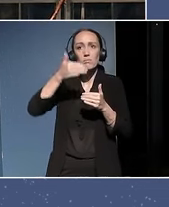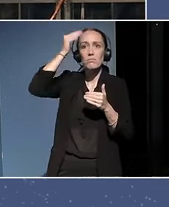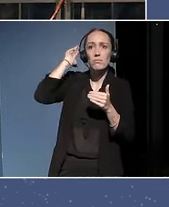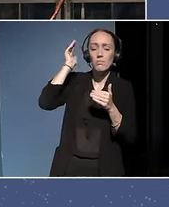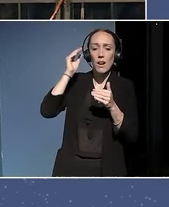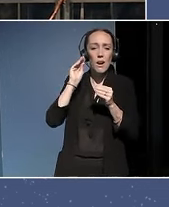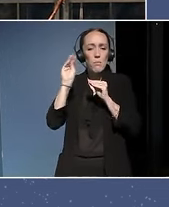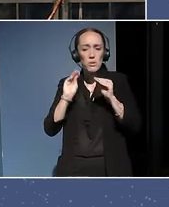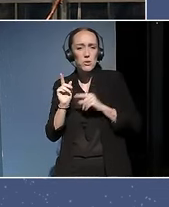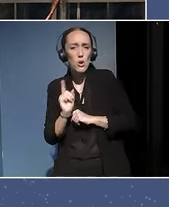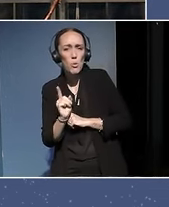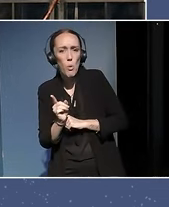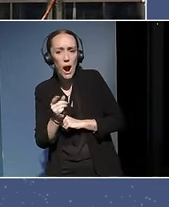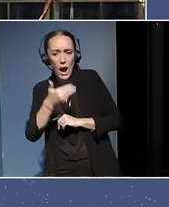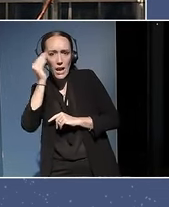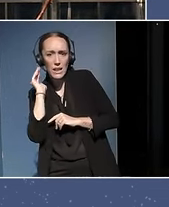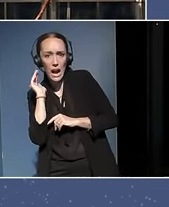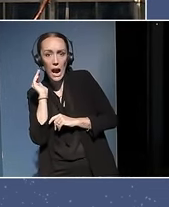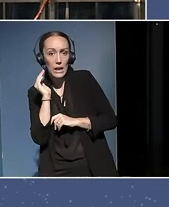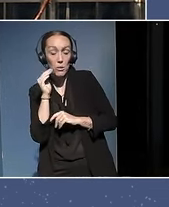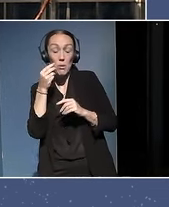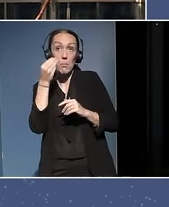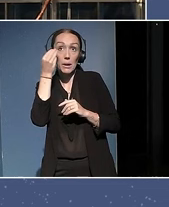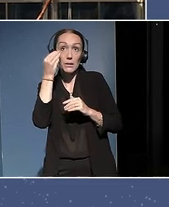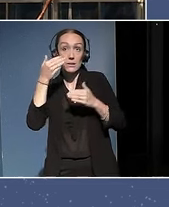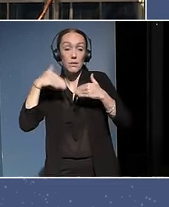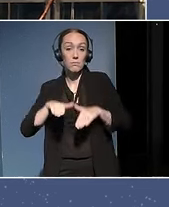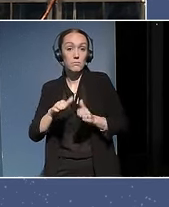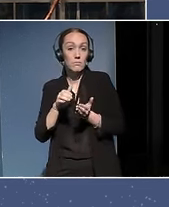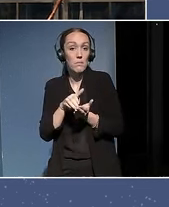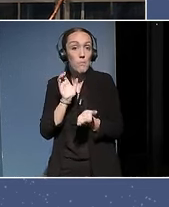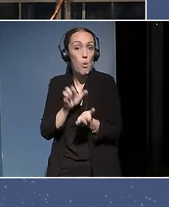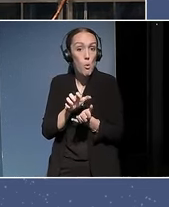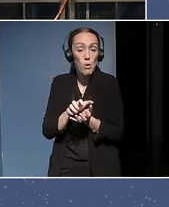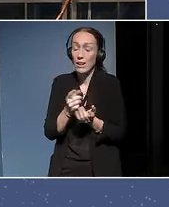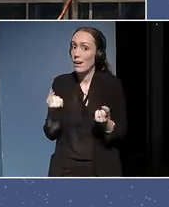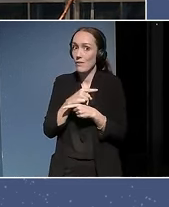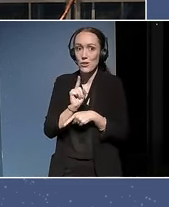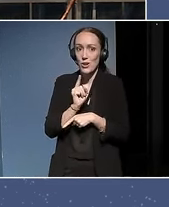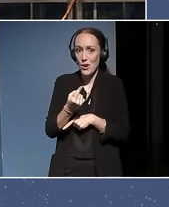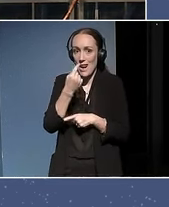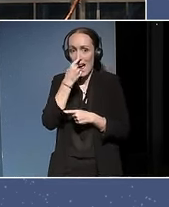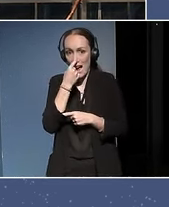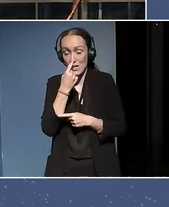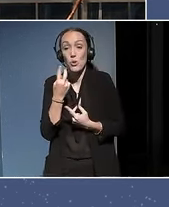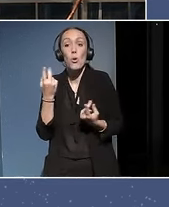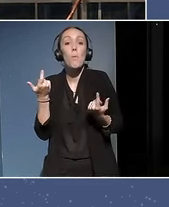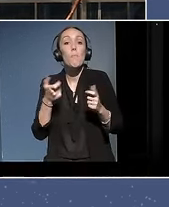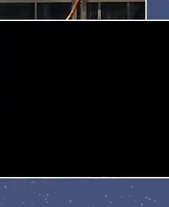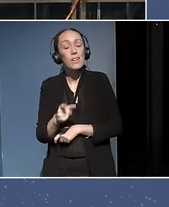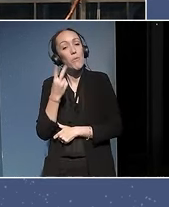sotto si Tendeva a pensare che fosse la parte sotto perché stromer avete visto aveva